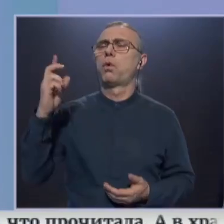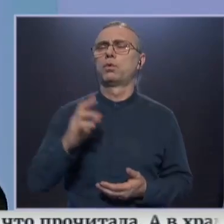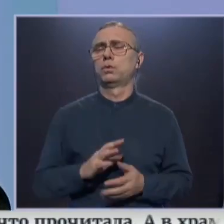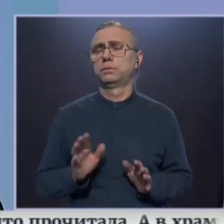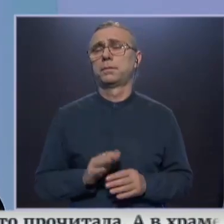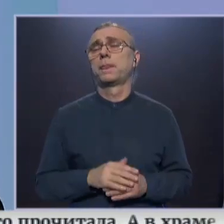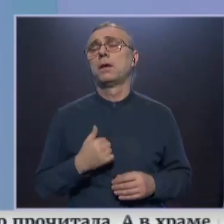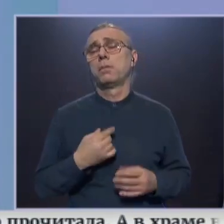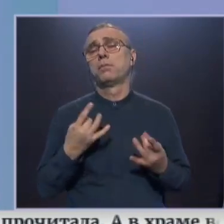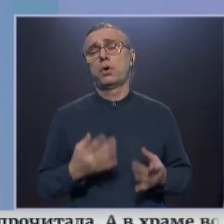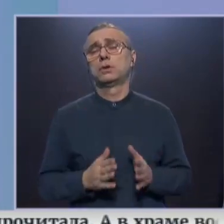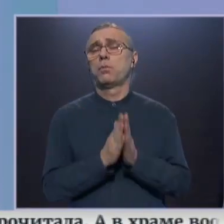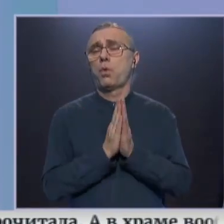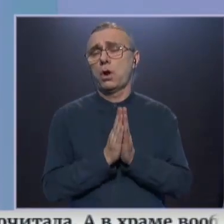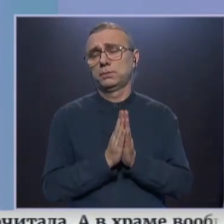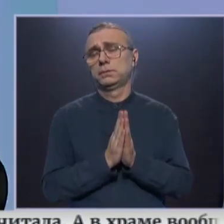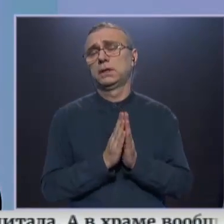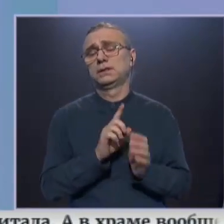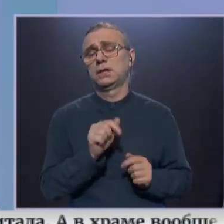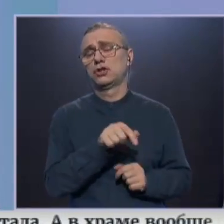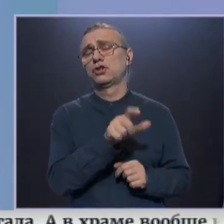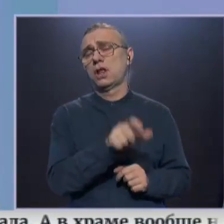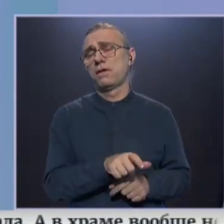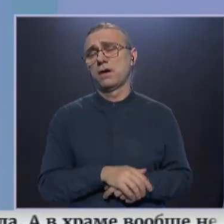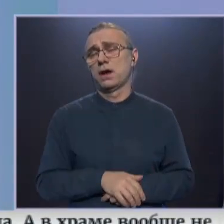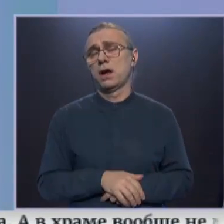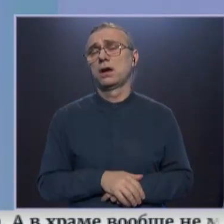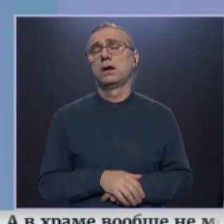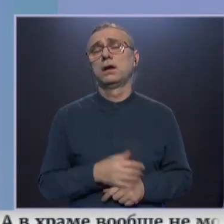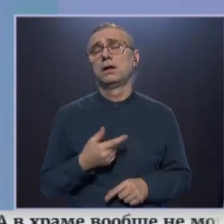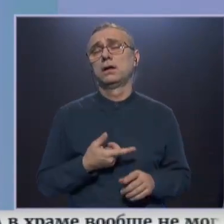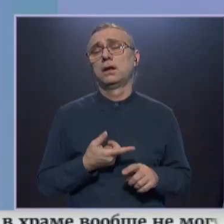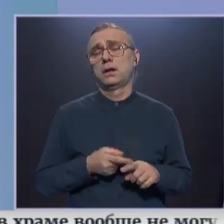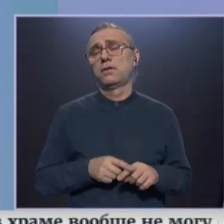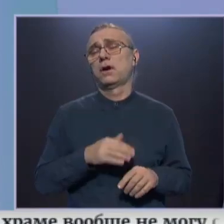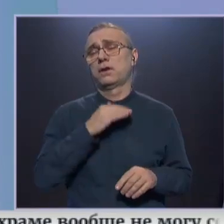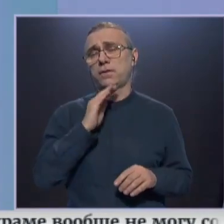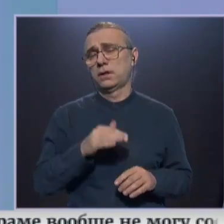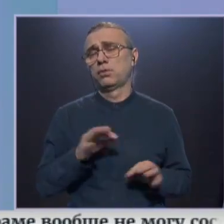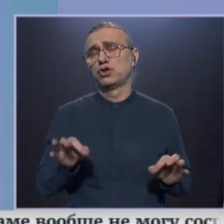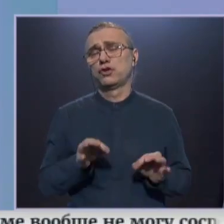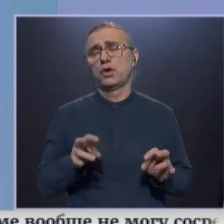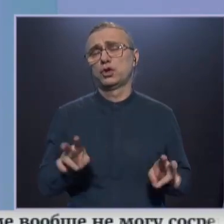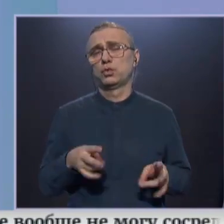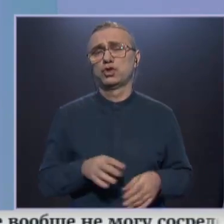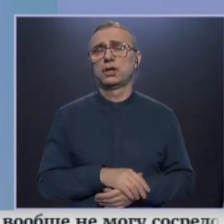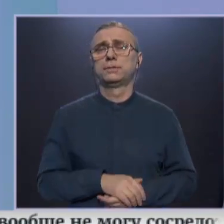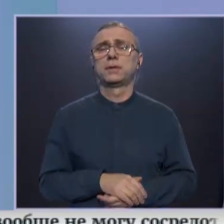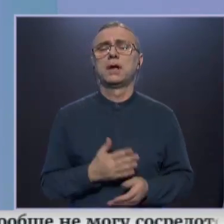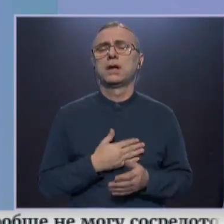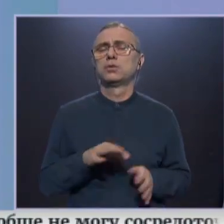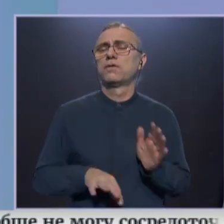молимся за человека, и нам этого хватает, ничего больше не нужно. Если нам надо как-то свою мысль направить на какую-то узкую